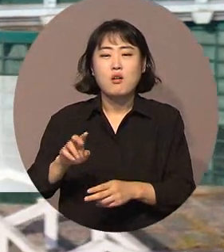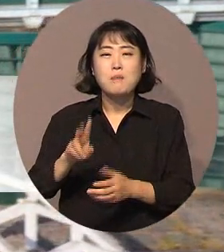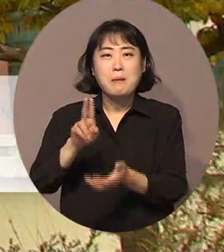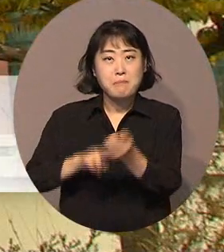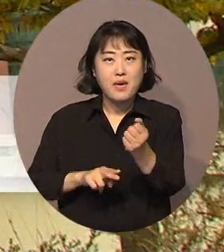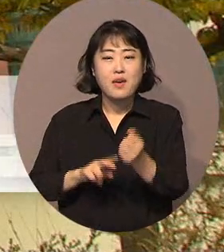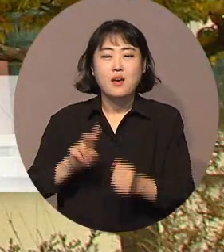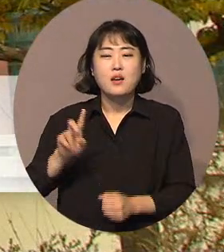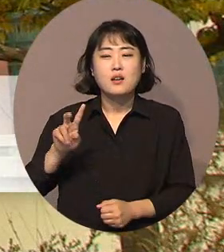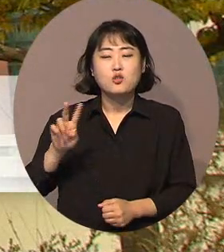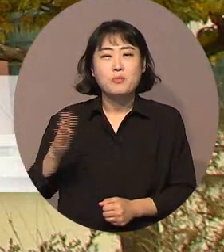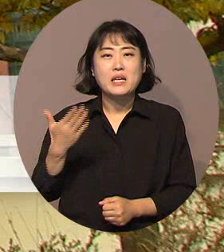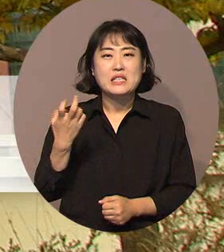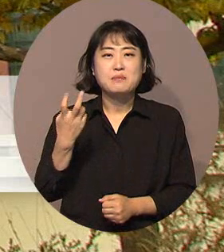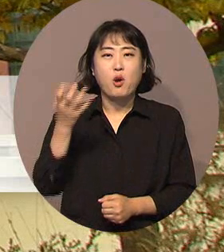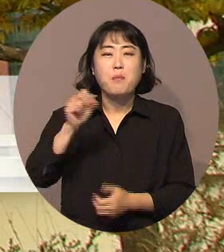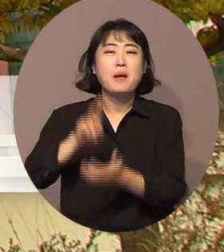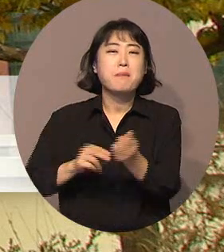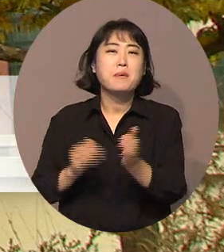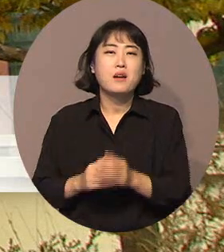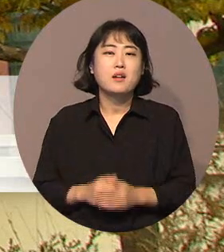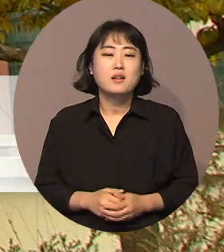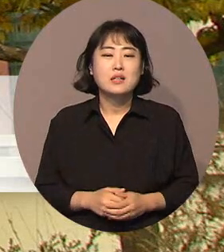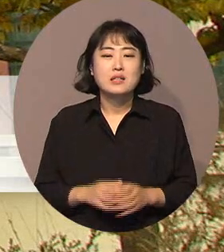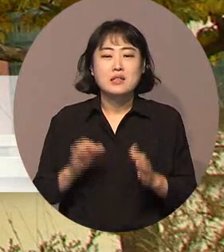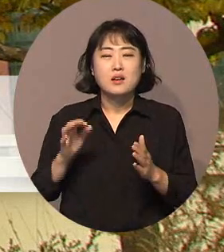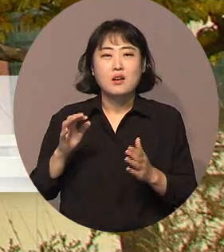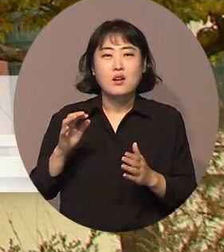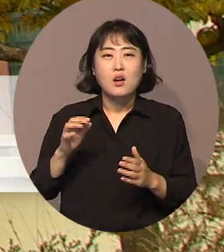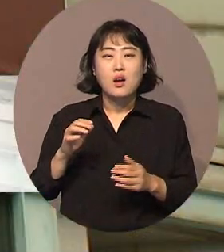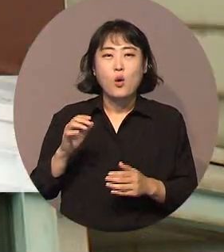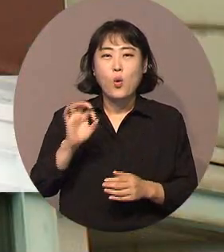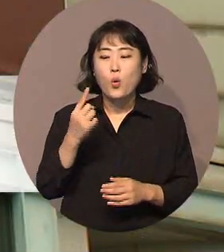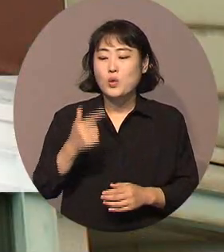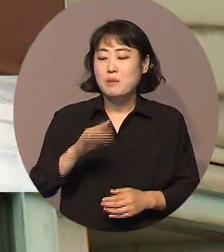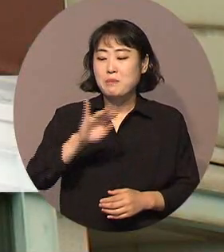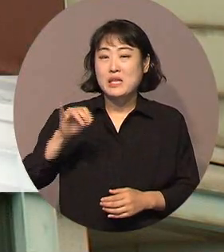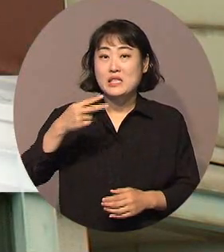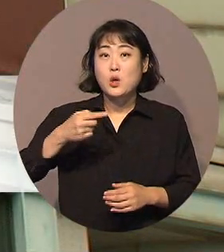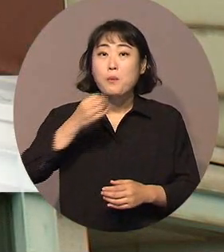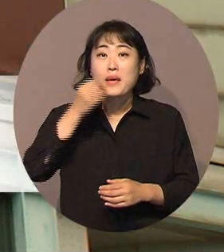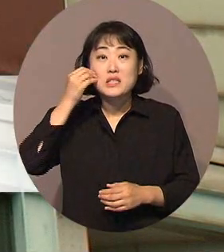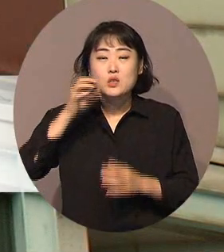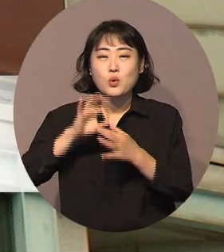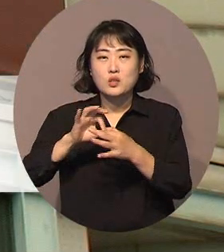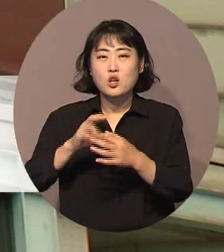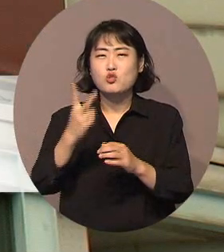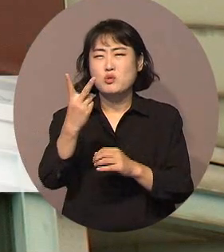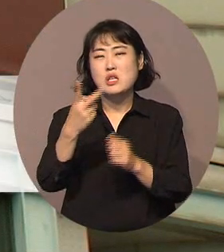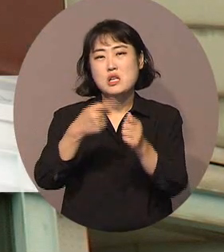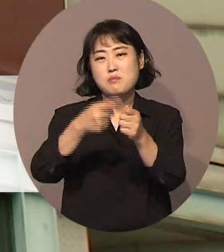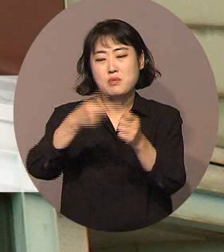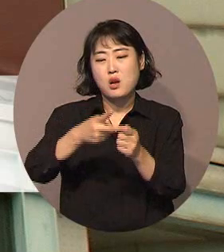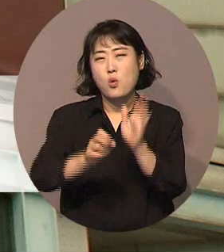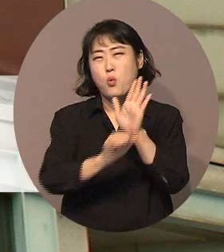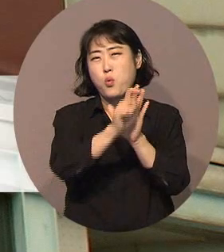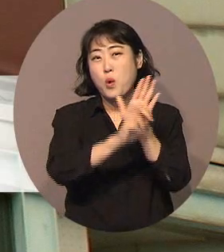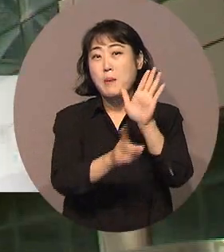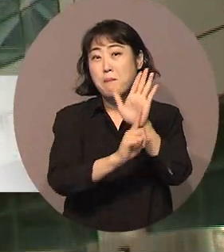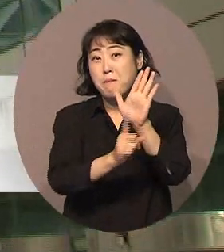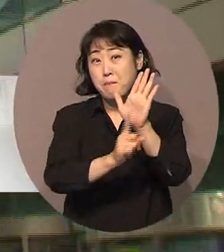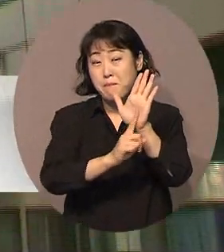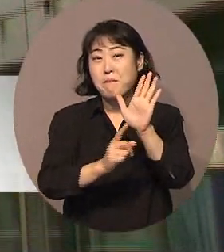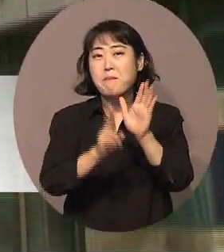모건들은 앞서 한국 자산관리공사 국내 시스템인 온비드를 통해 두 차례 공개 입찰을 진행했으나